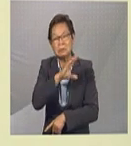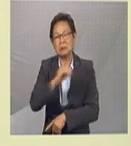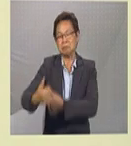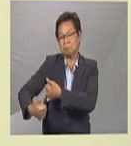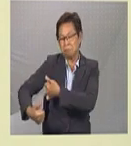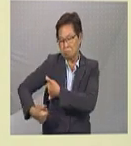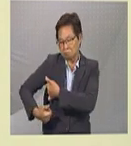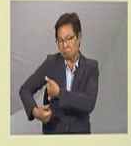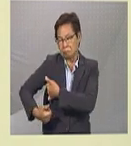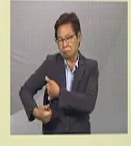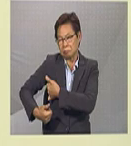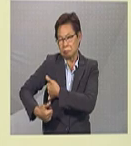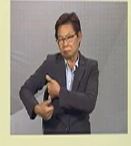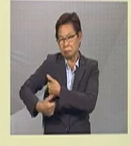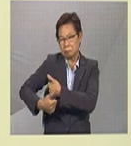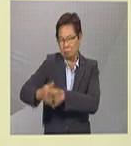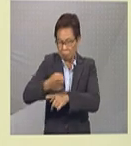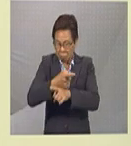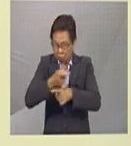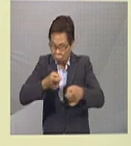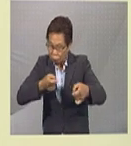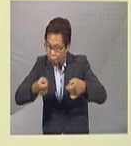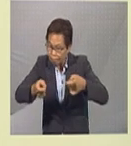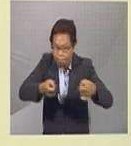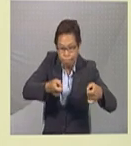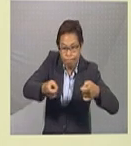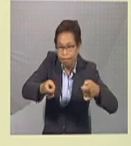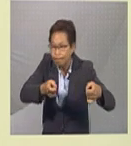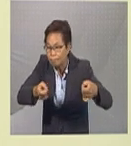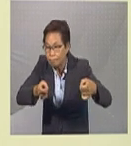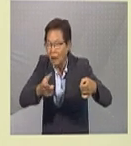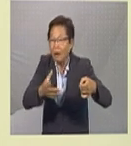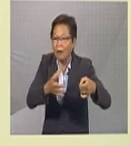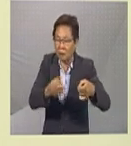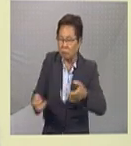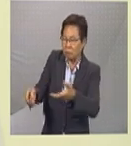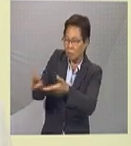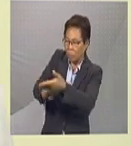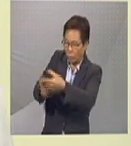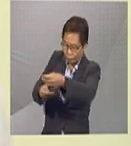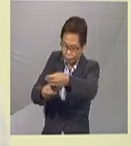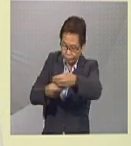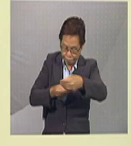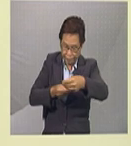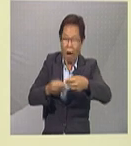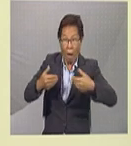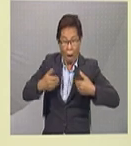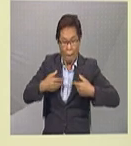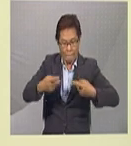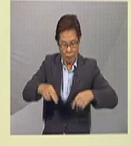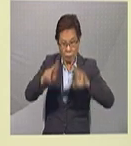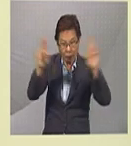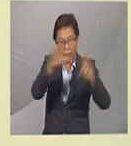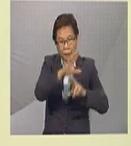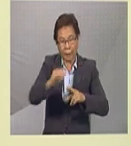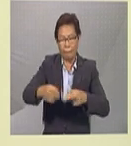tentera berkawal, dan dari segi laporan ada pasaraya dan pasar